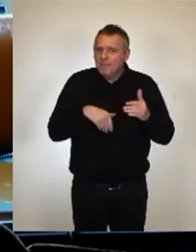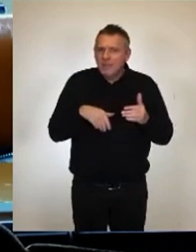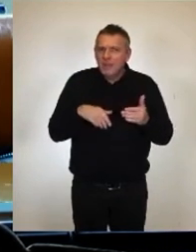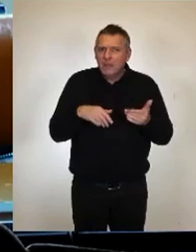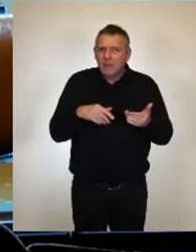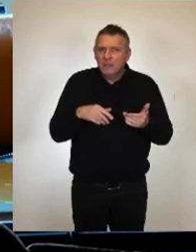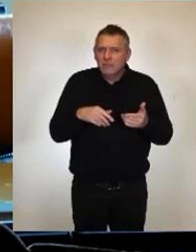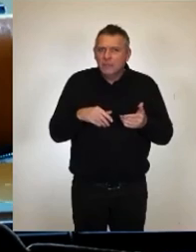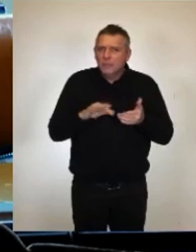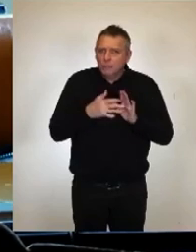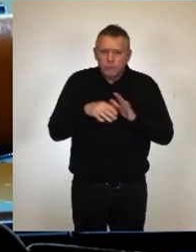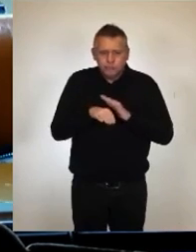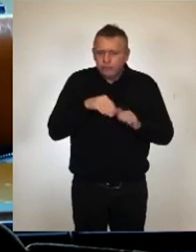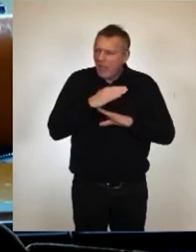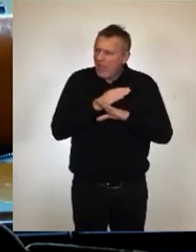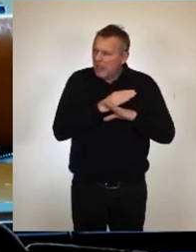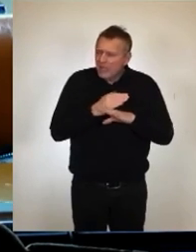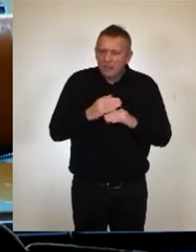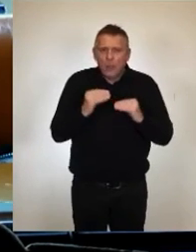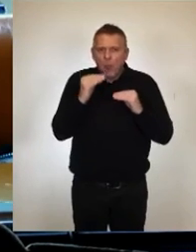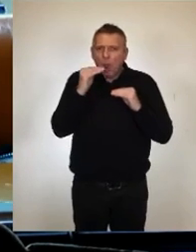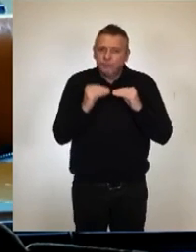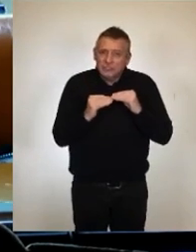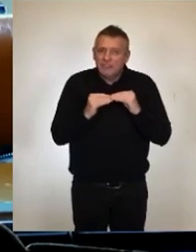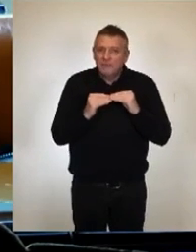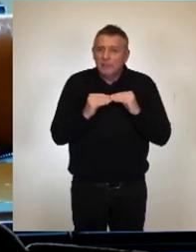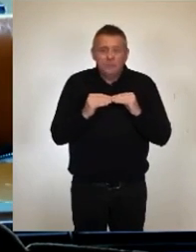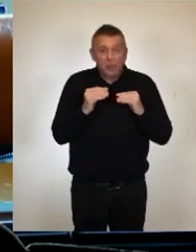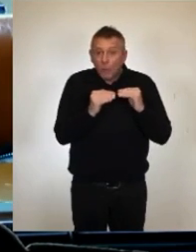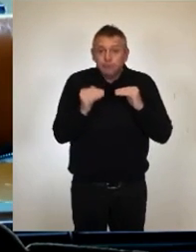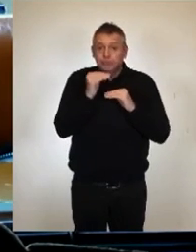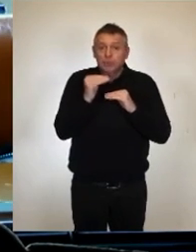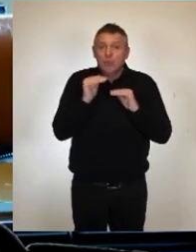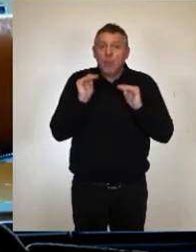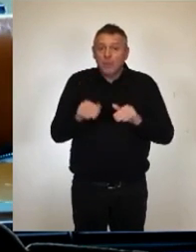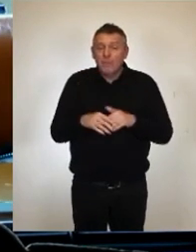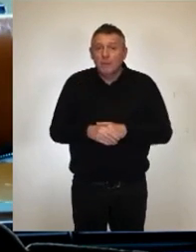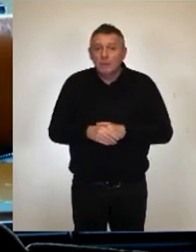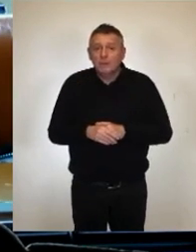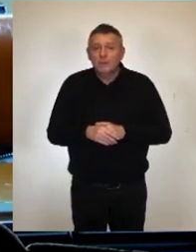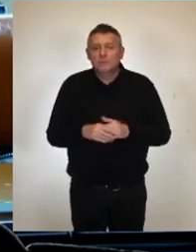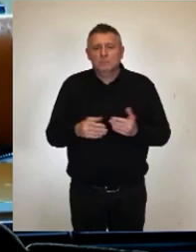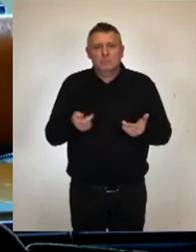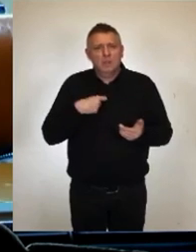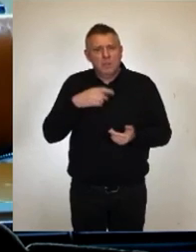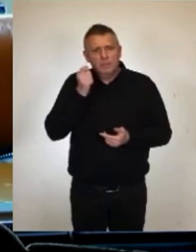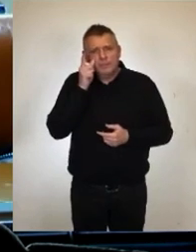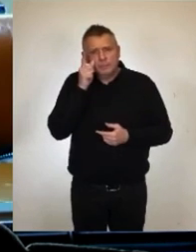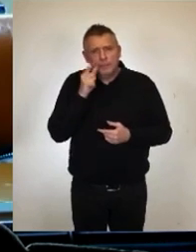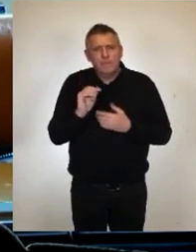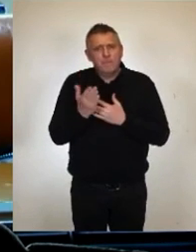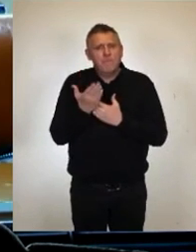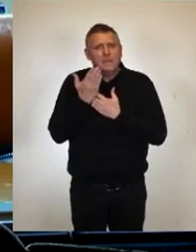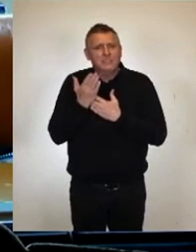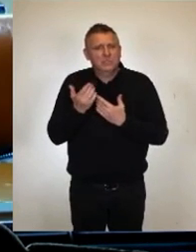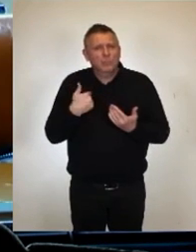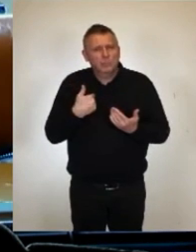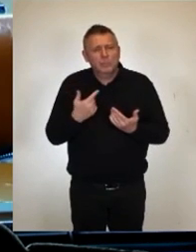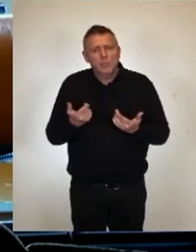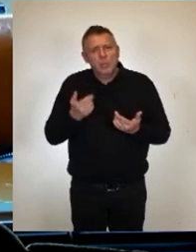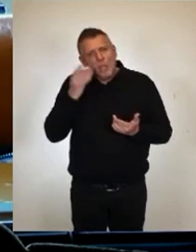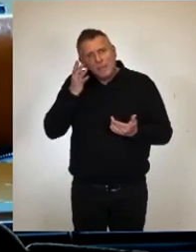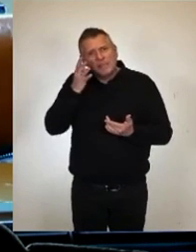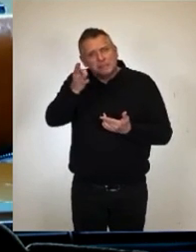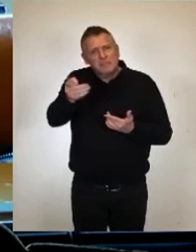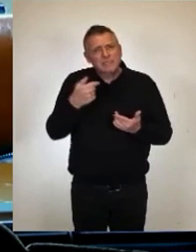pour atteindre les objectifs, a priori, nous n'y sommes pas. Et ce qui est présenté là et les perspectives ne me semblent